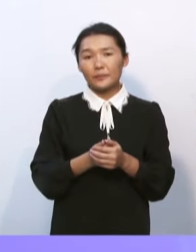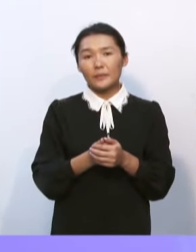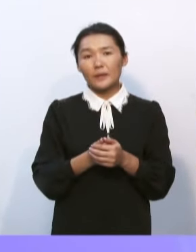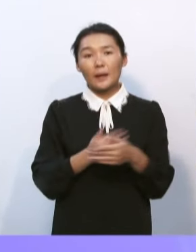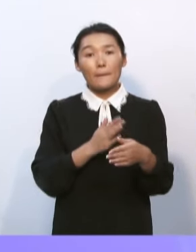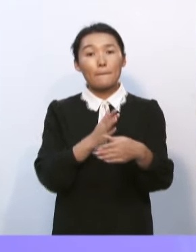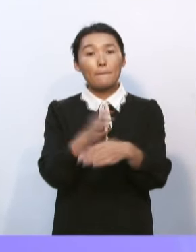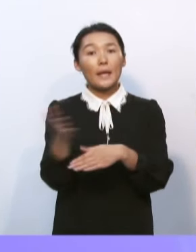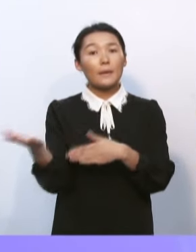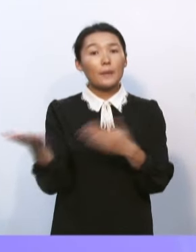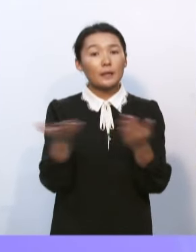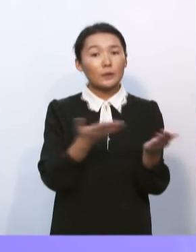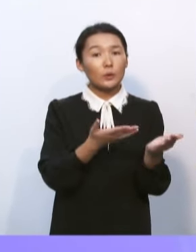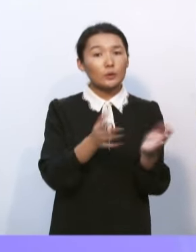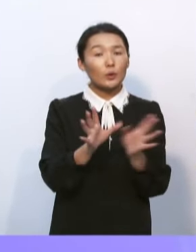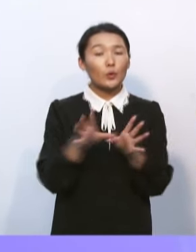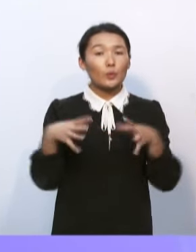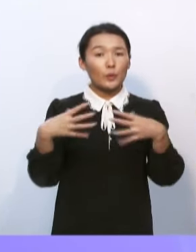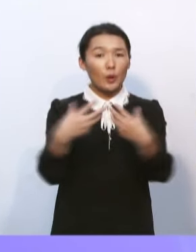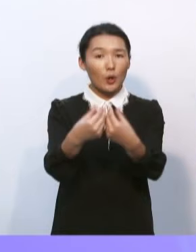Мейман дос үй бүлө.